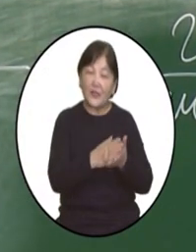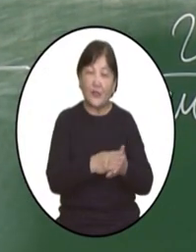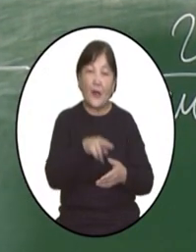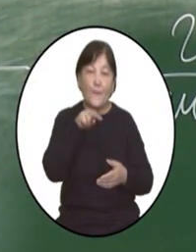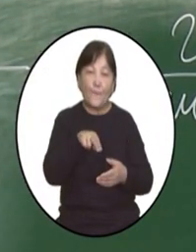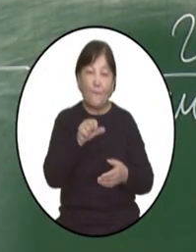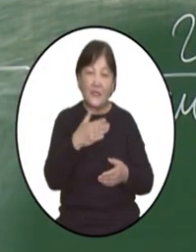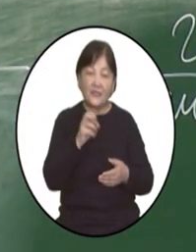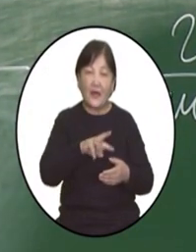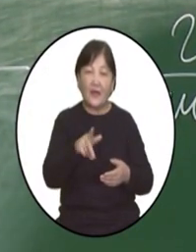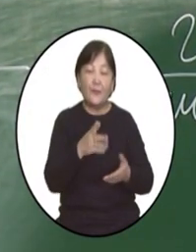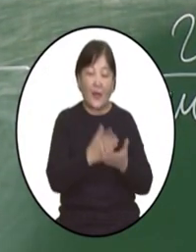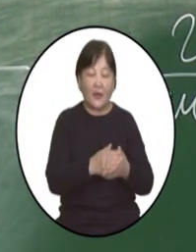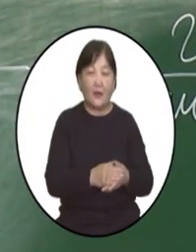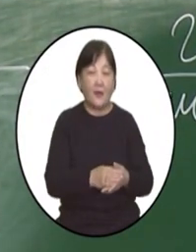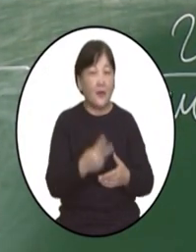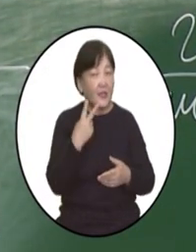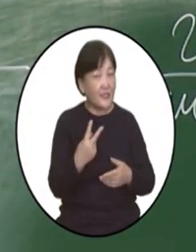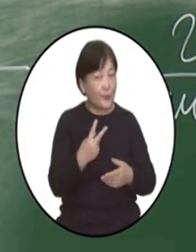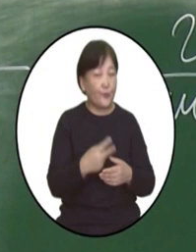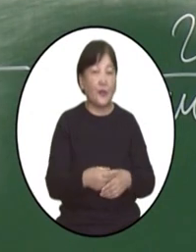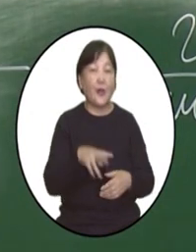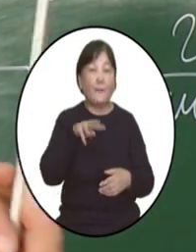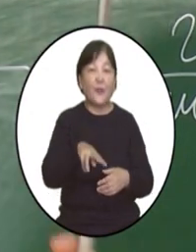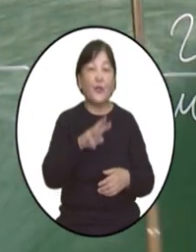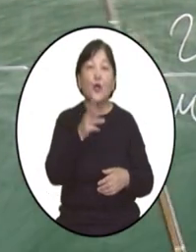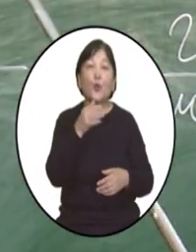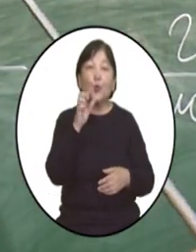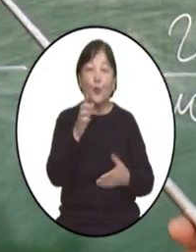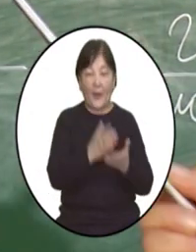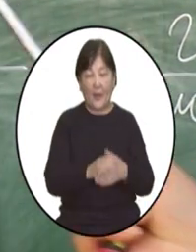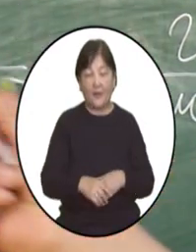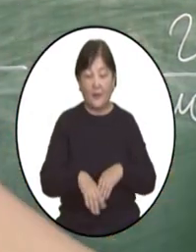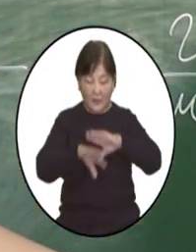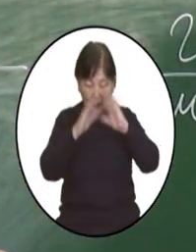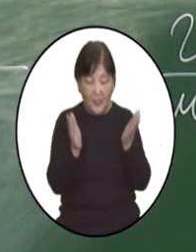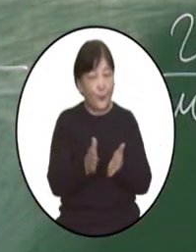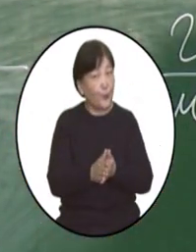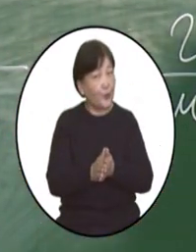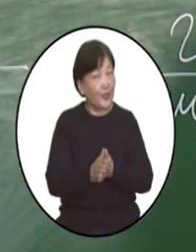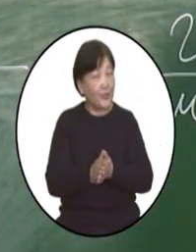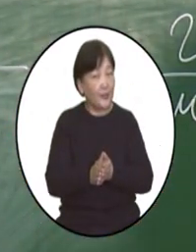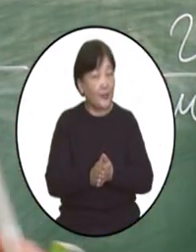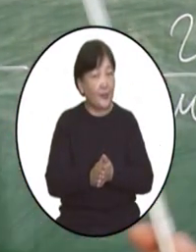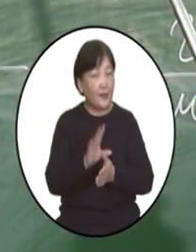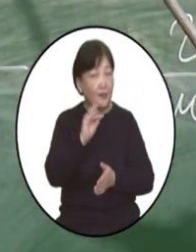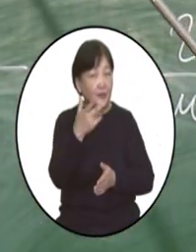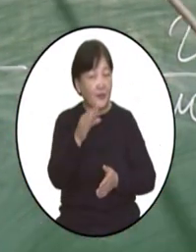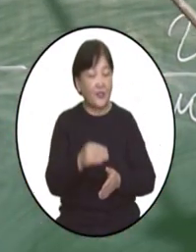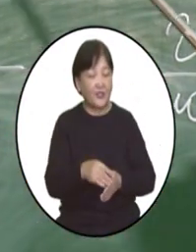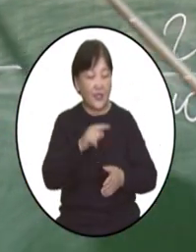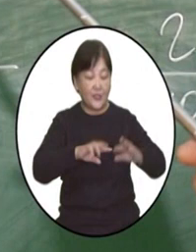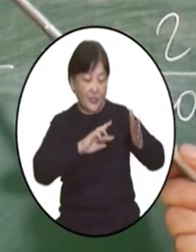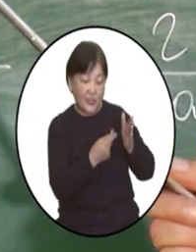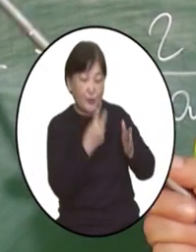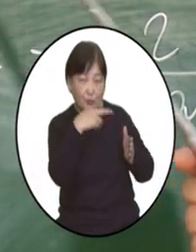илэрхийлсэн байна. Мөн эзлэхүүн өгсөн учраас метр кубээр илэрхийлэгдсэн байна. За, тэгвэл энд байгаа нэгжийг багш нэгшээгээ